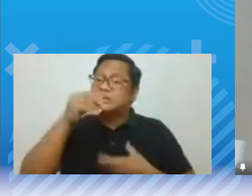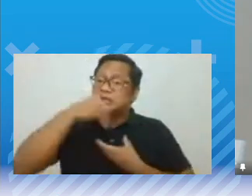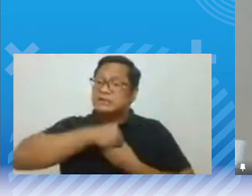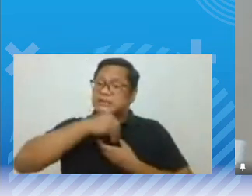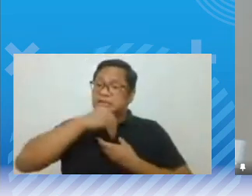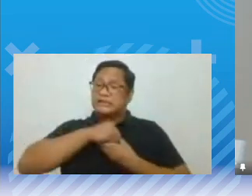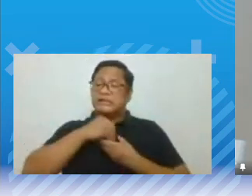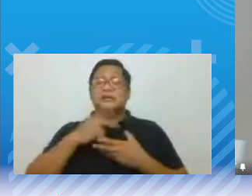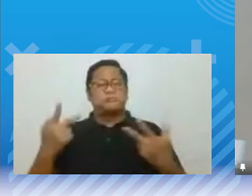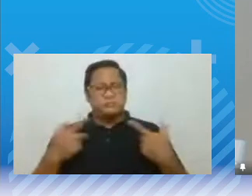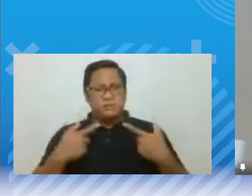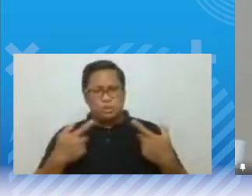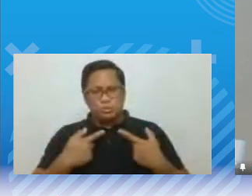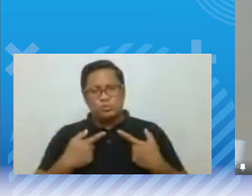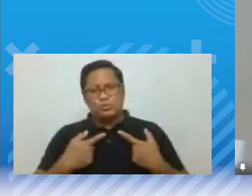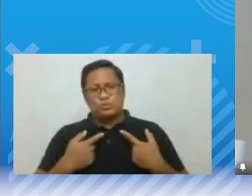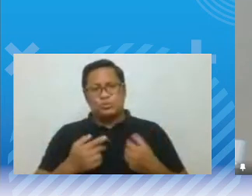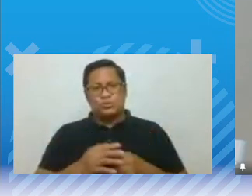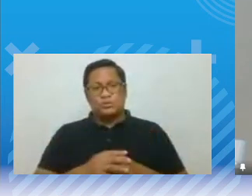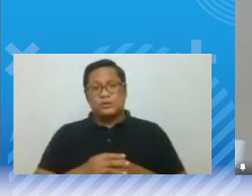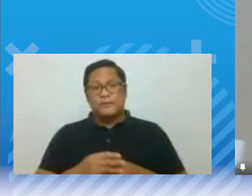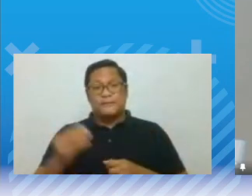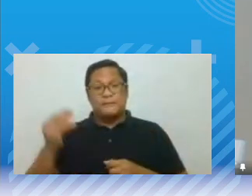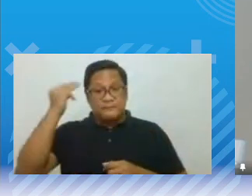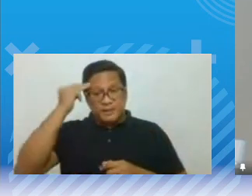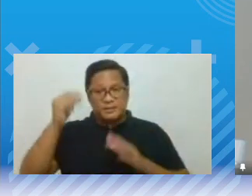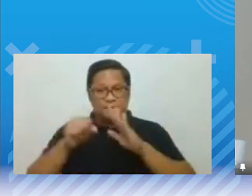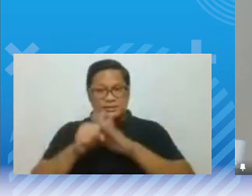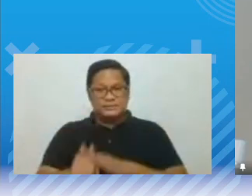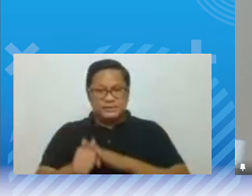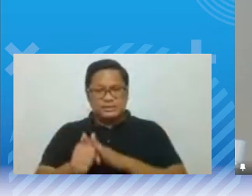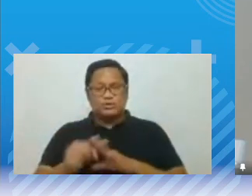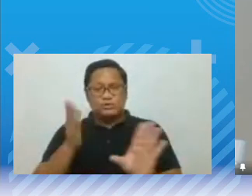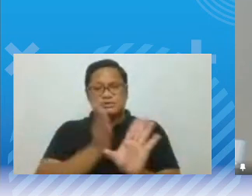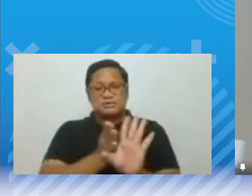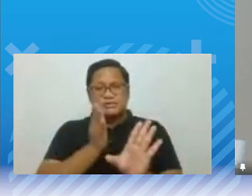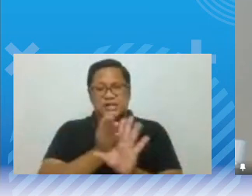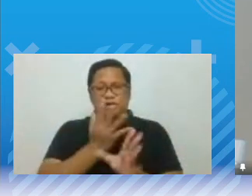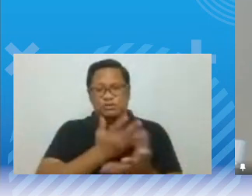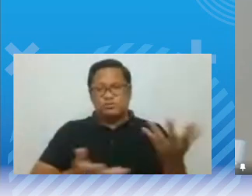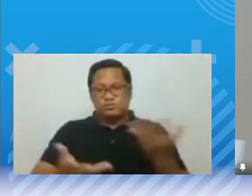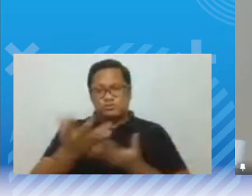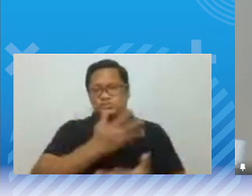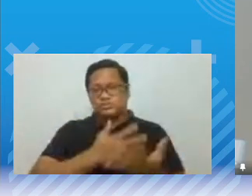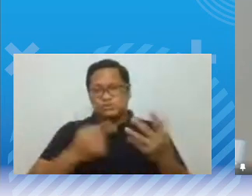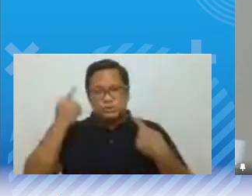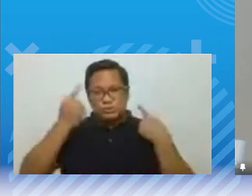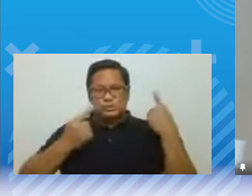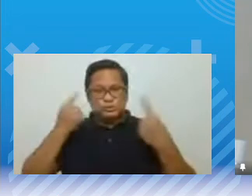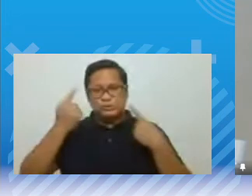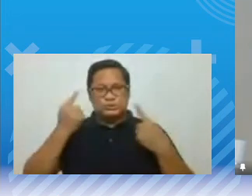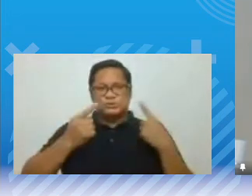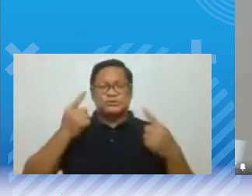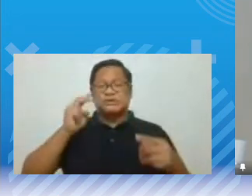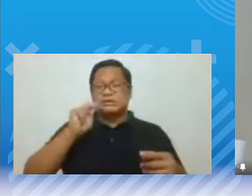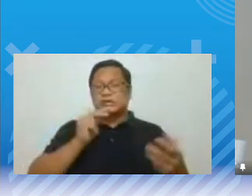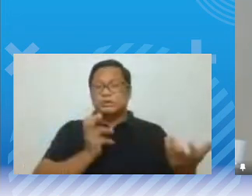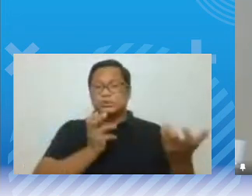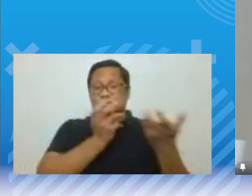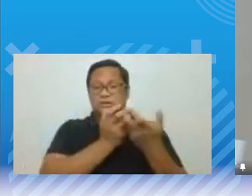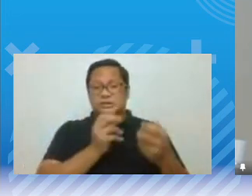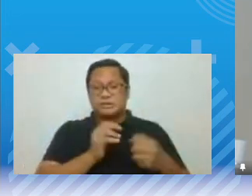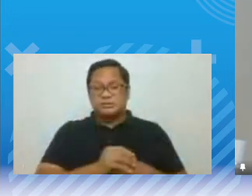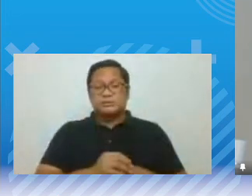kang mga mental stress, may mga psychosocial concerns ka na kailangang i-address. So, ayun